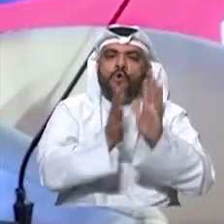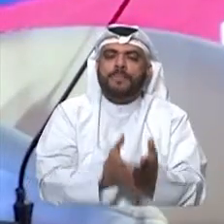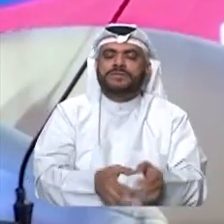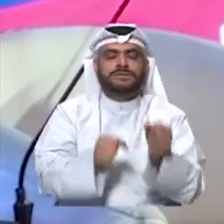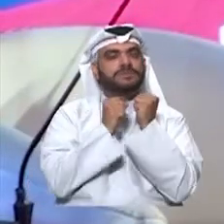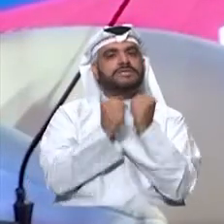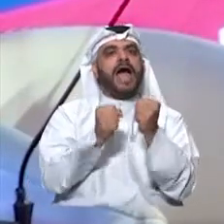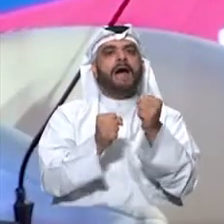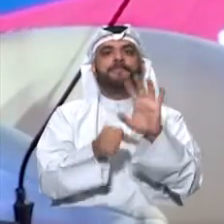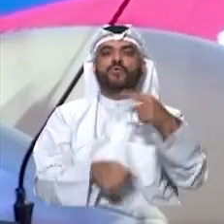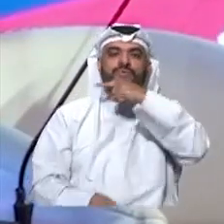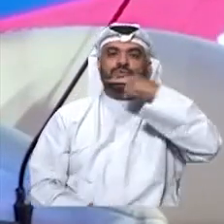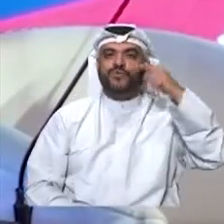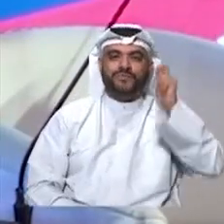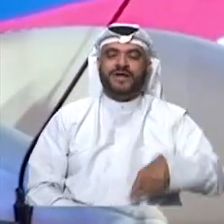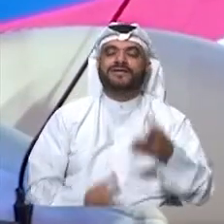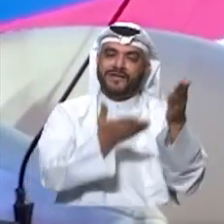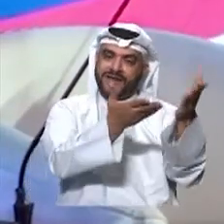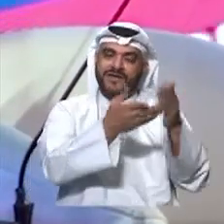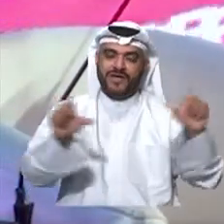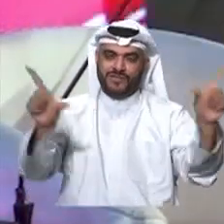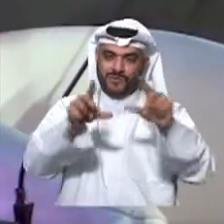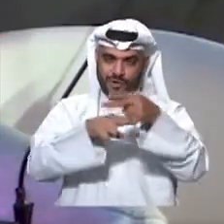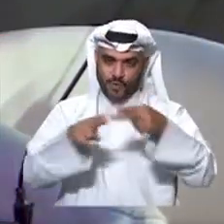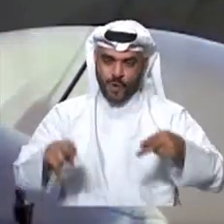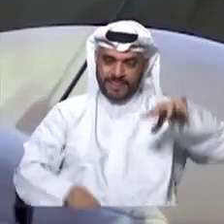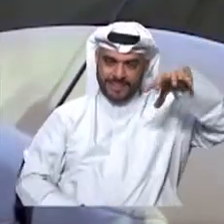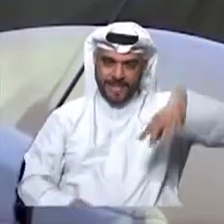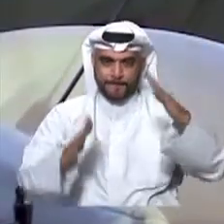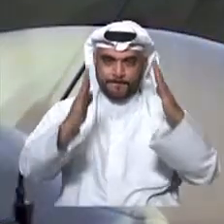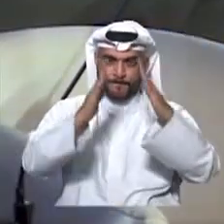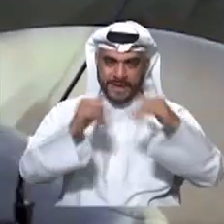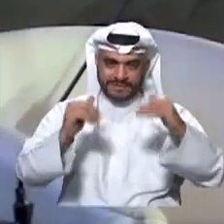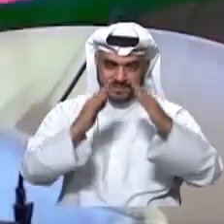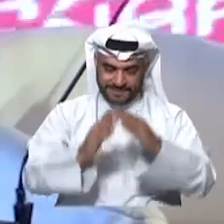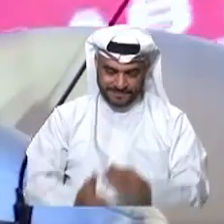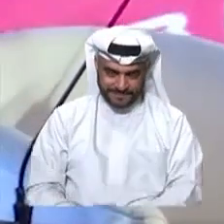في عالمنا العربي. ياسر سعد، تلفزيون دولة الكويت، القاهرة.